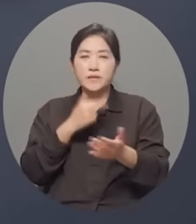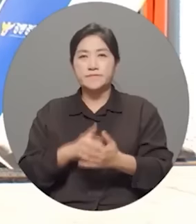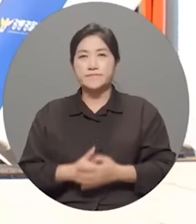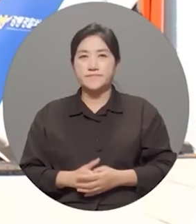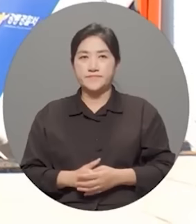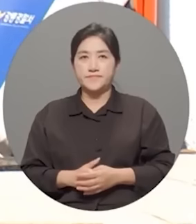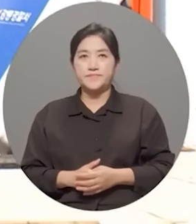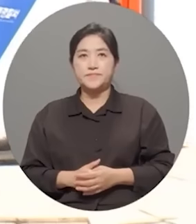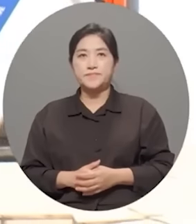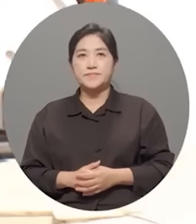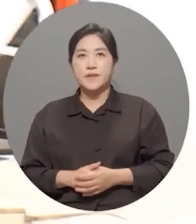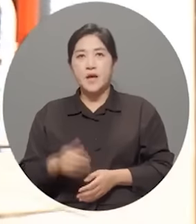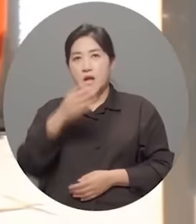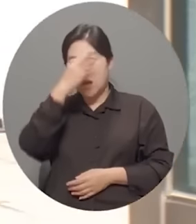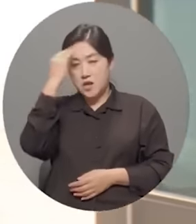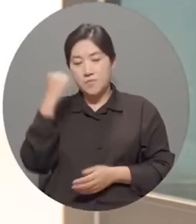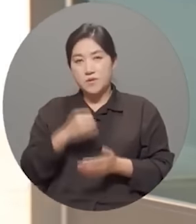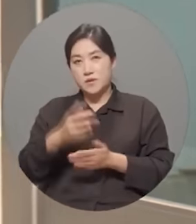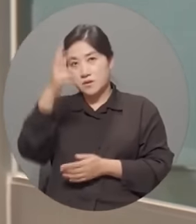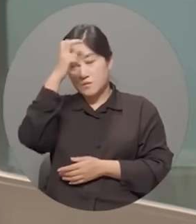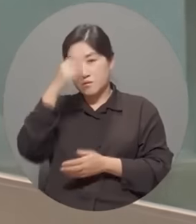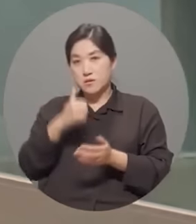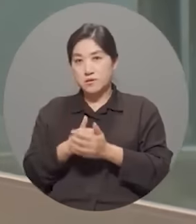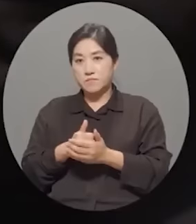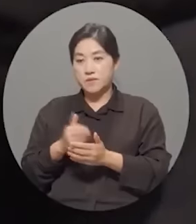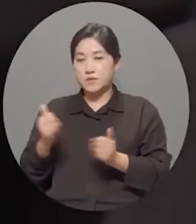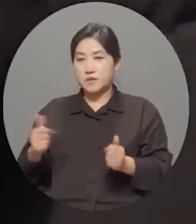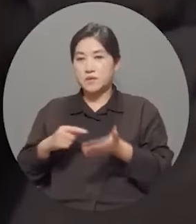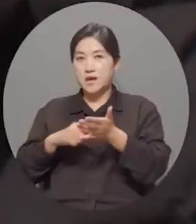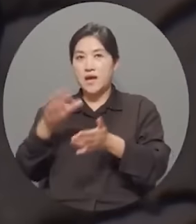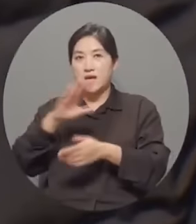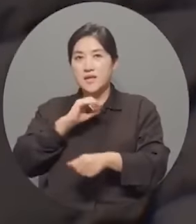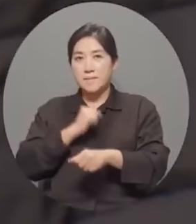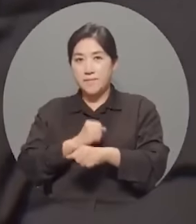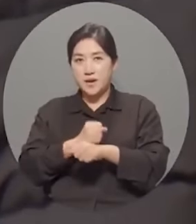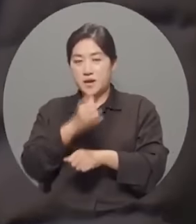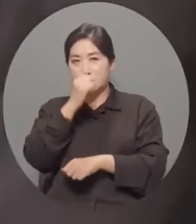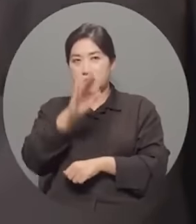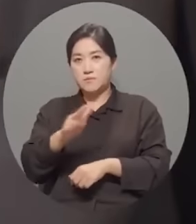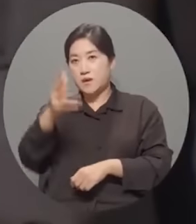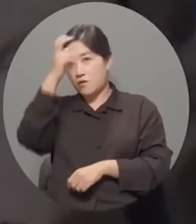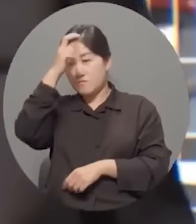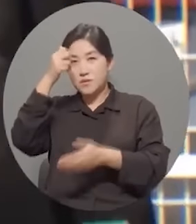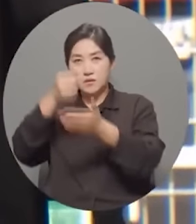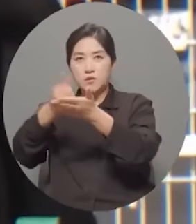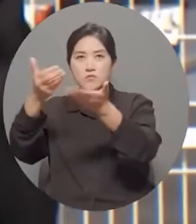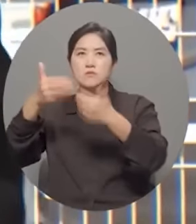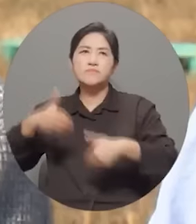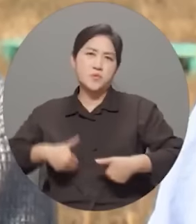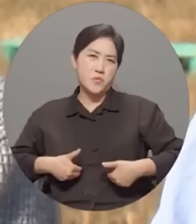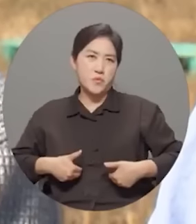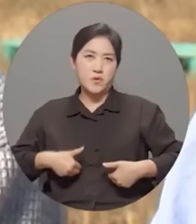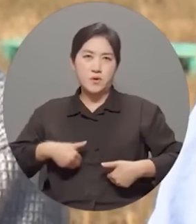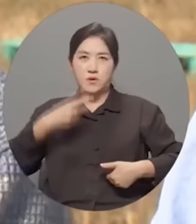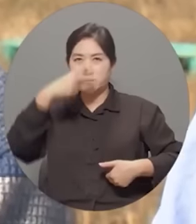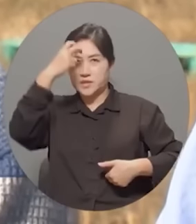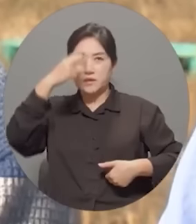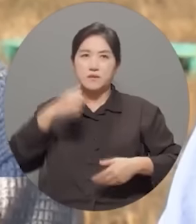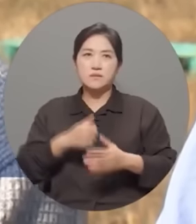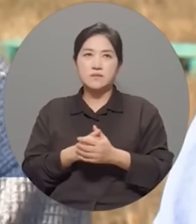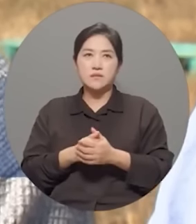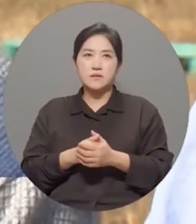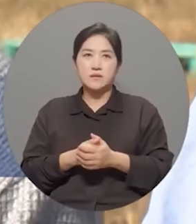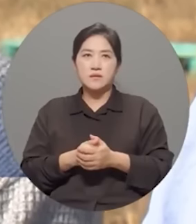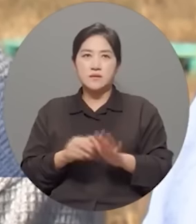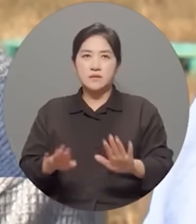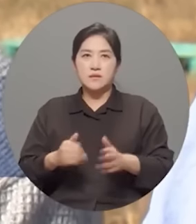겁니다. 할머니는 경찰로부터 불송치 결정을 받았지만 아직 검찰의 처분이 남아있습니다. 급발진에